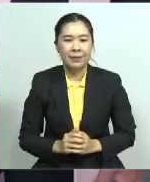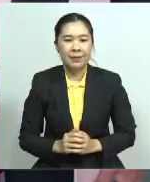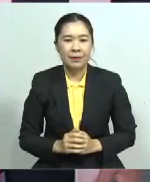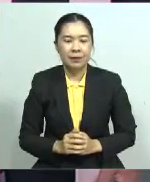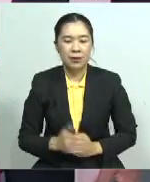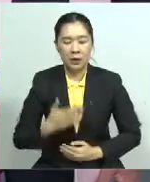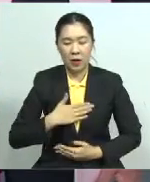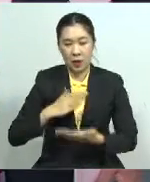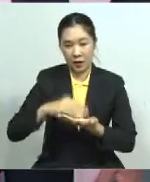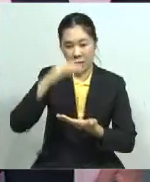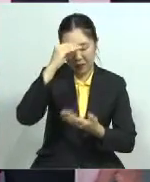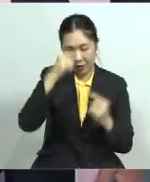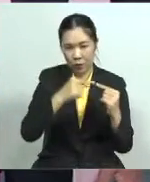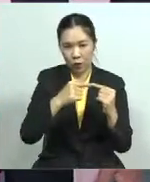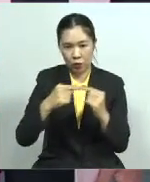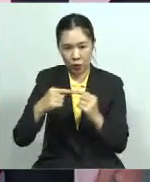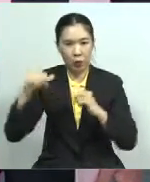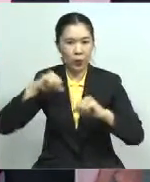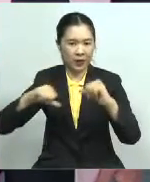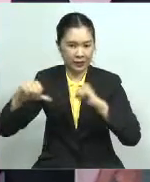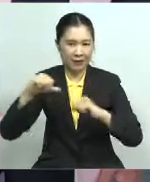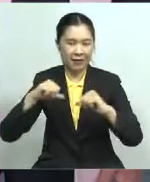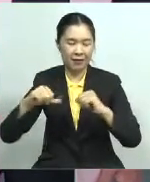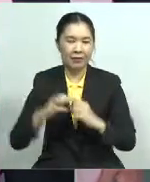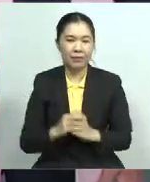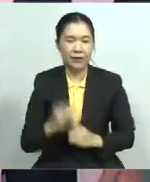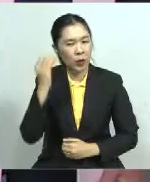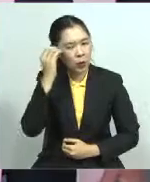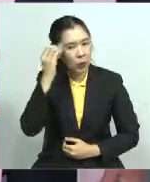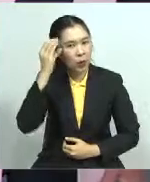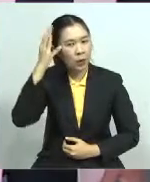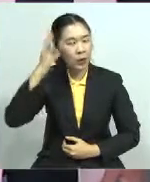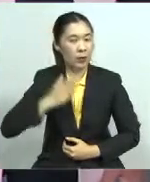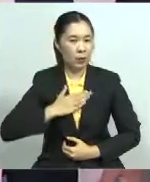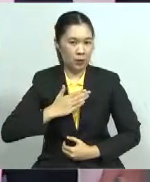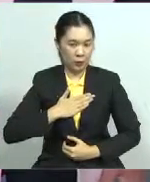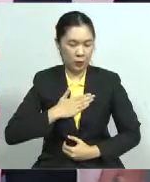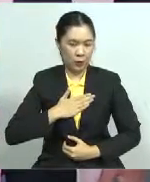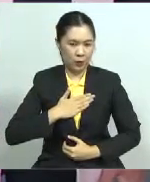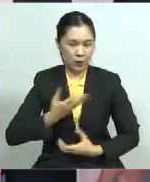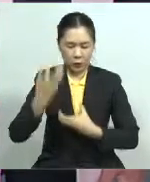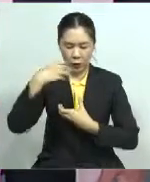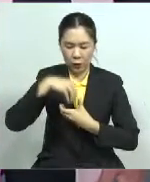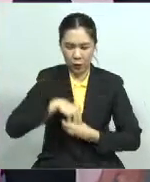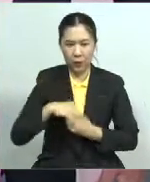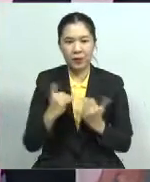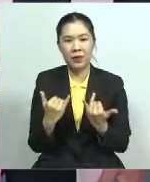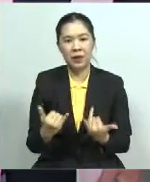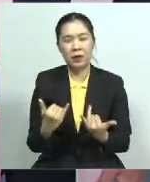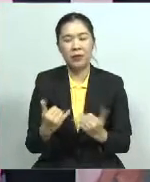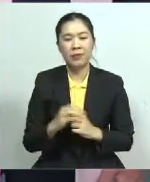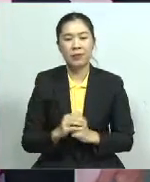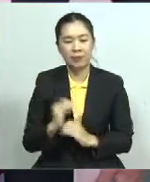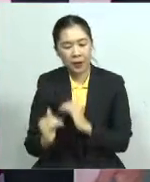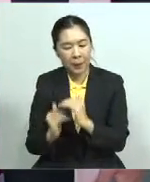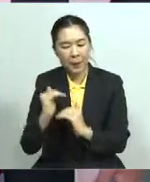ศึกษาต่อในสายทางด้านวิทยาศาสตร์ครับก็คิดว่าความรู้เคมีของผมที่มีอยู่ในการแข่งขันเคมีโอลิมปิกเนี่ยครับจะสามารถน